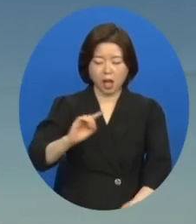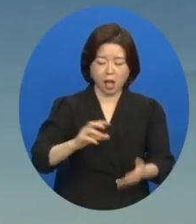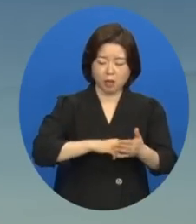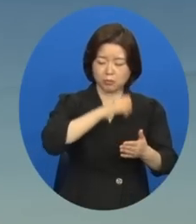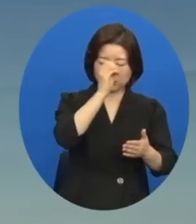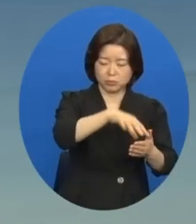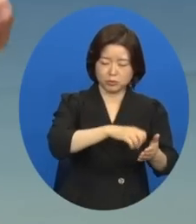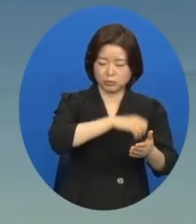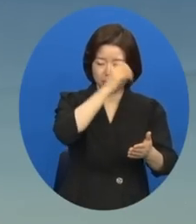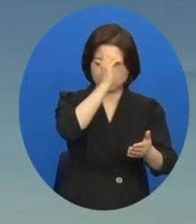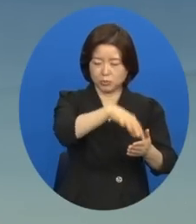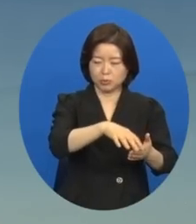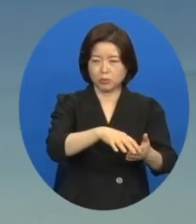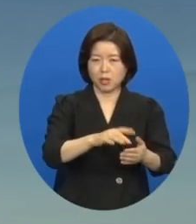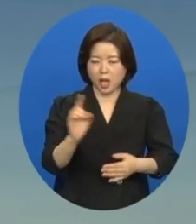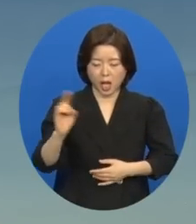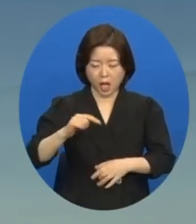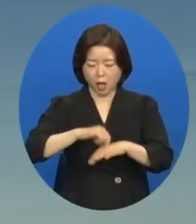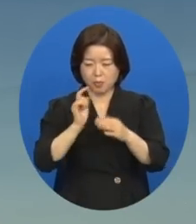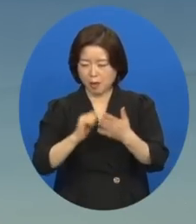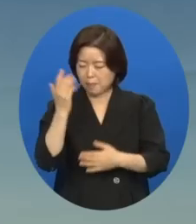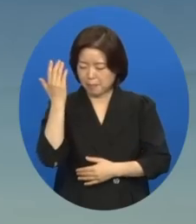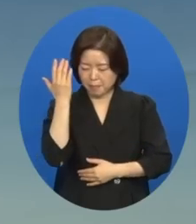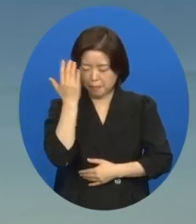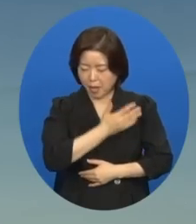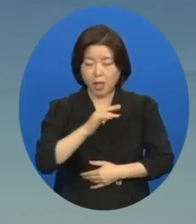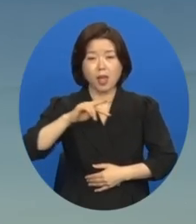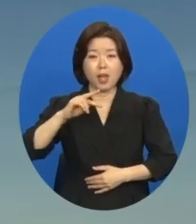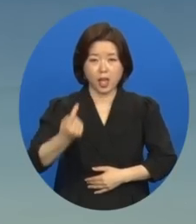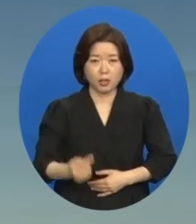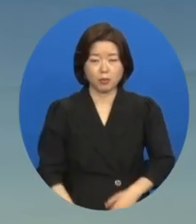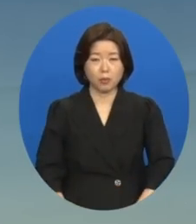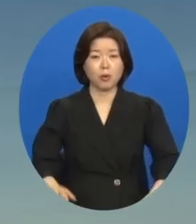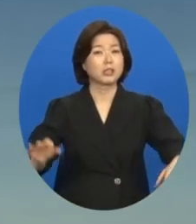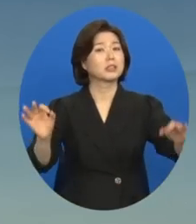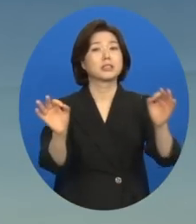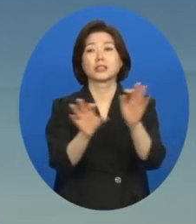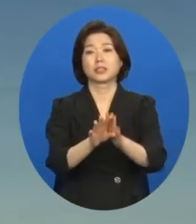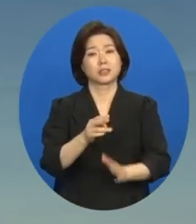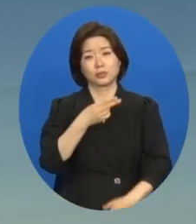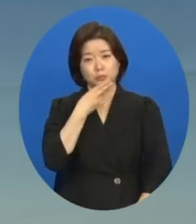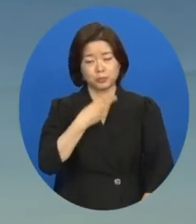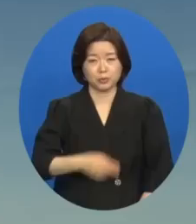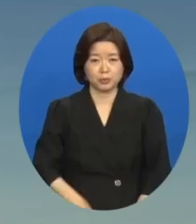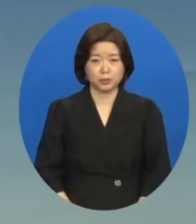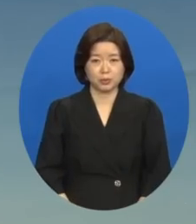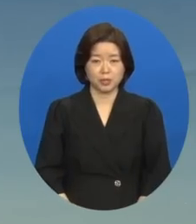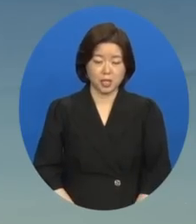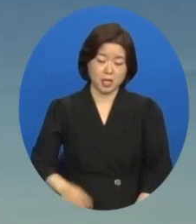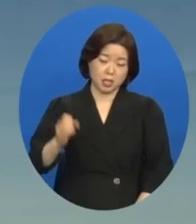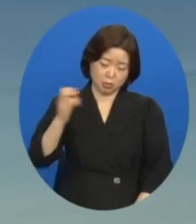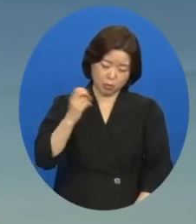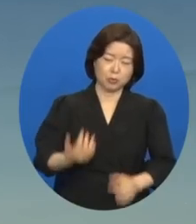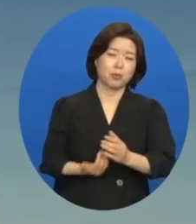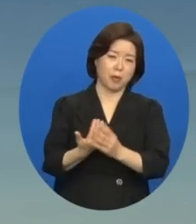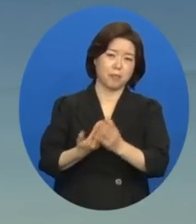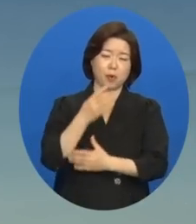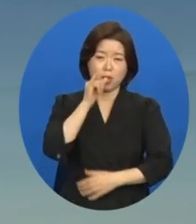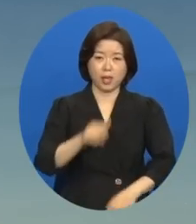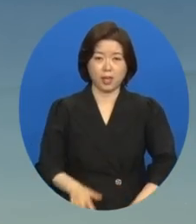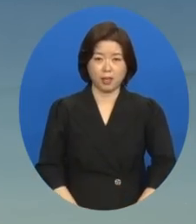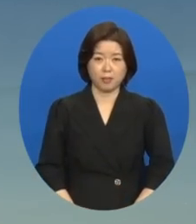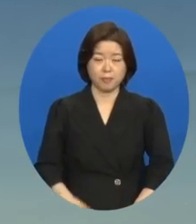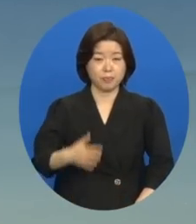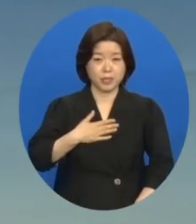비워내고 아무리 마음을 깨끗이 하려고 해도 없어지지 않기 때문에 그래요. 여러분, 여기서 결론을